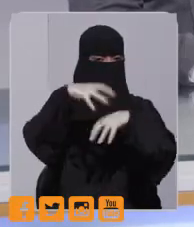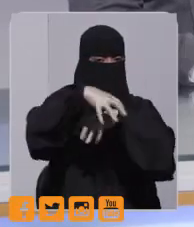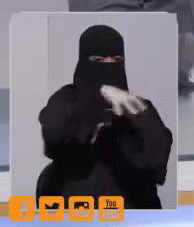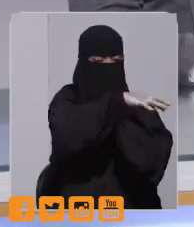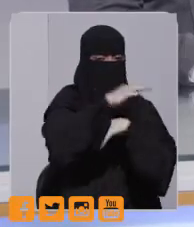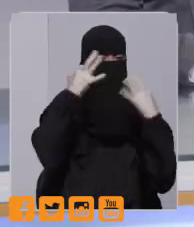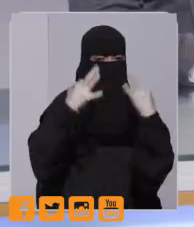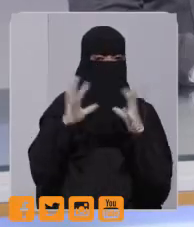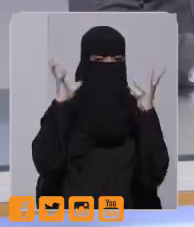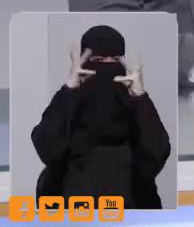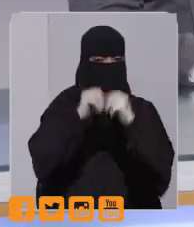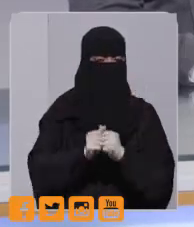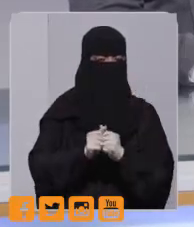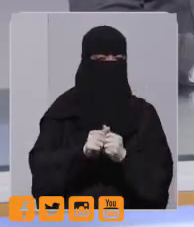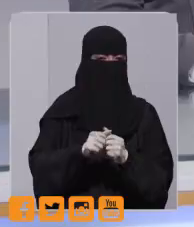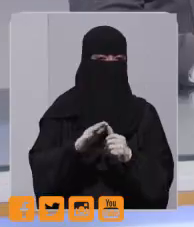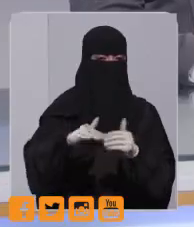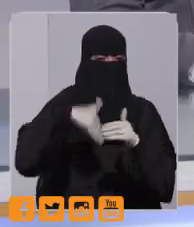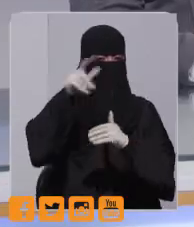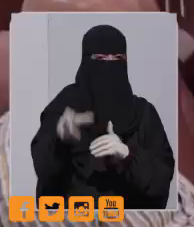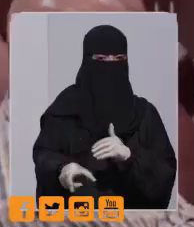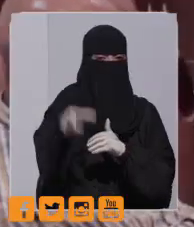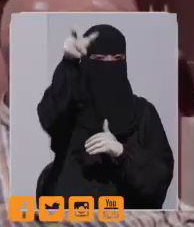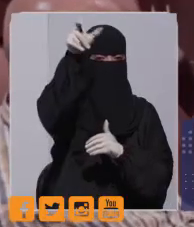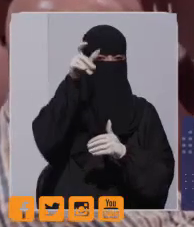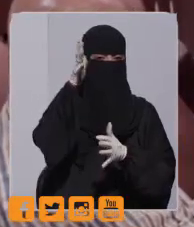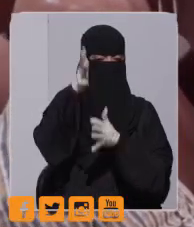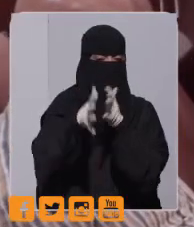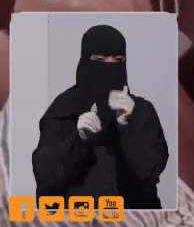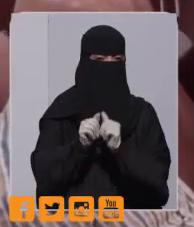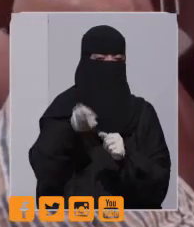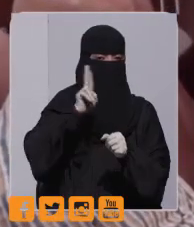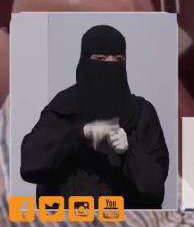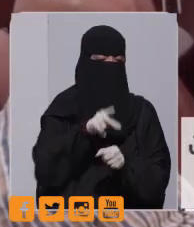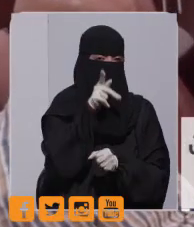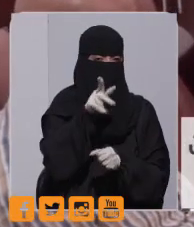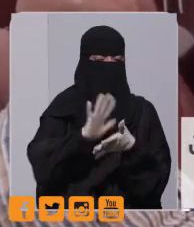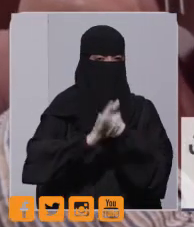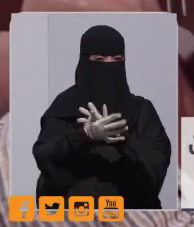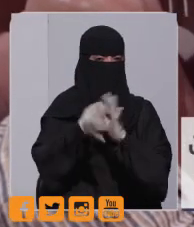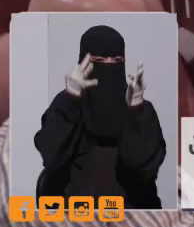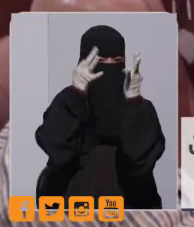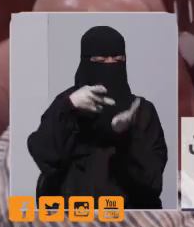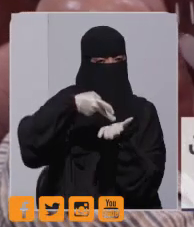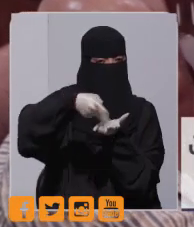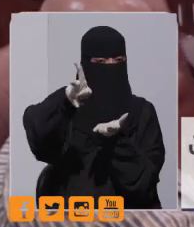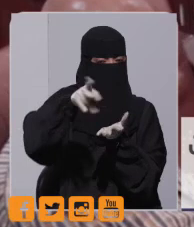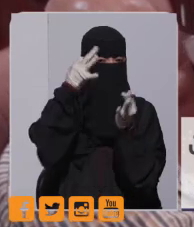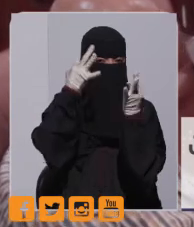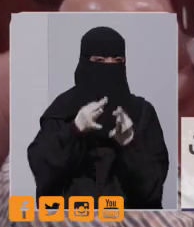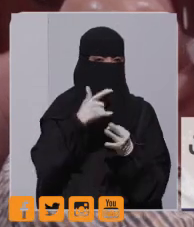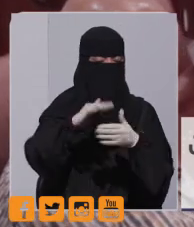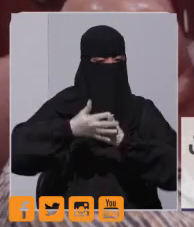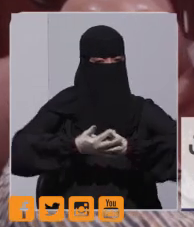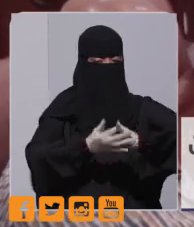بمبلغ اجمالي يتجاوز المليار ريال وتعد المراحل الخمسه عشره من عمليات الصرف لحالات الرعايه